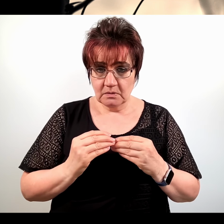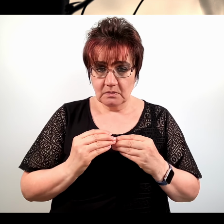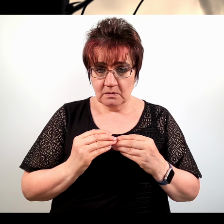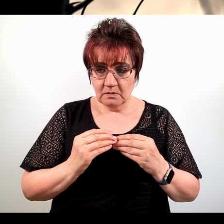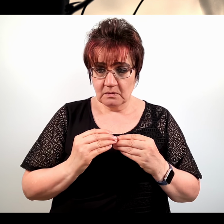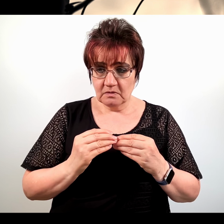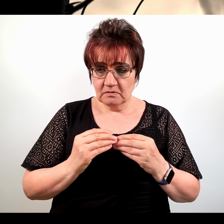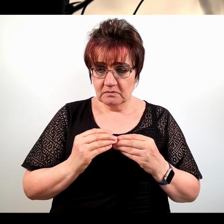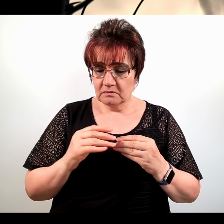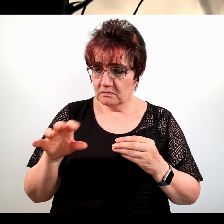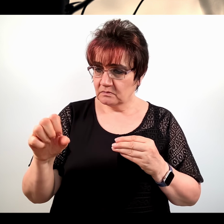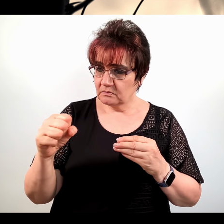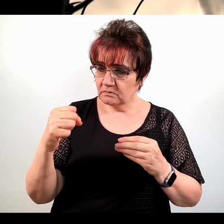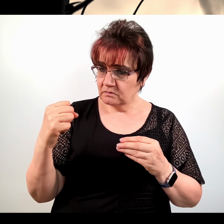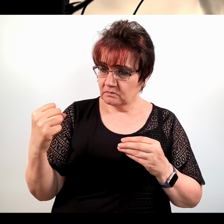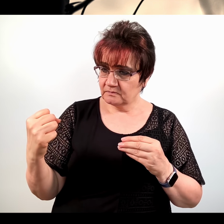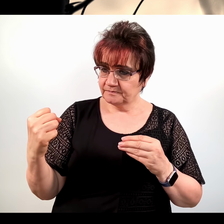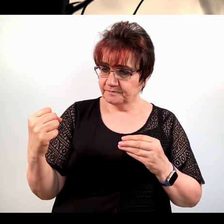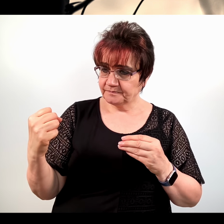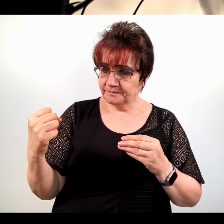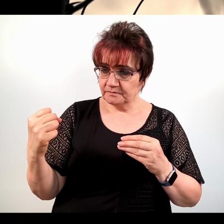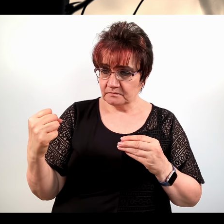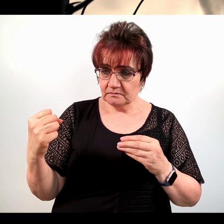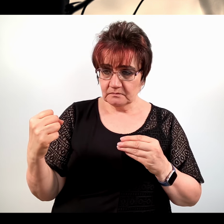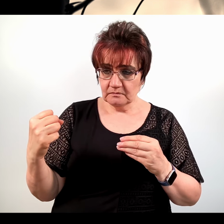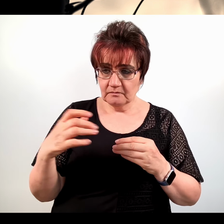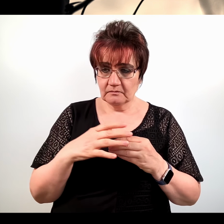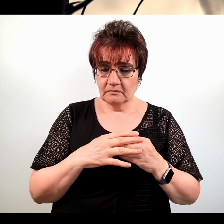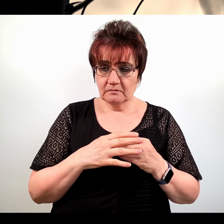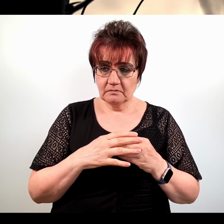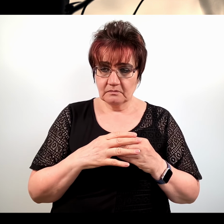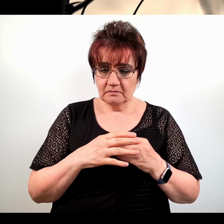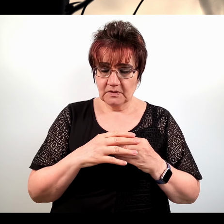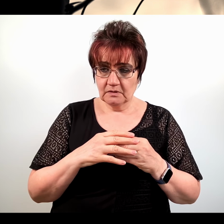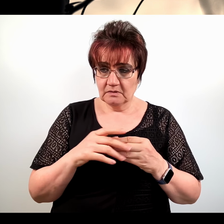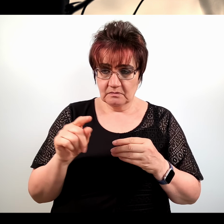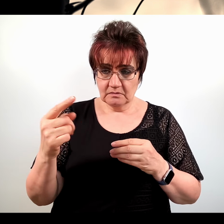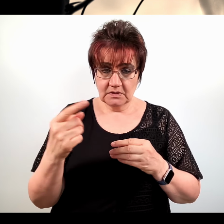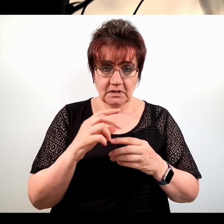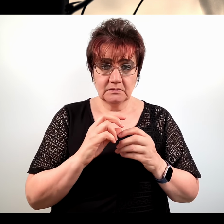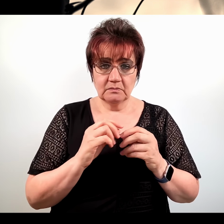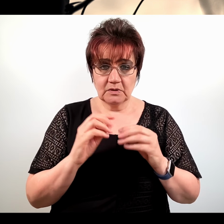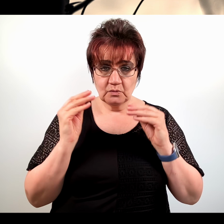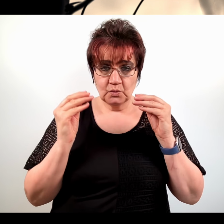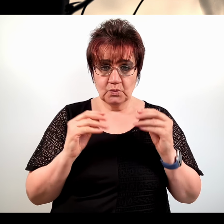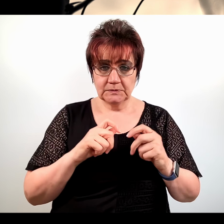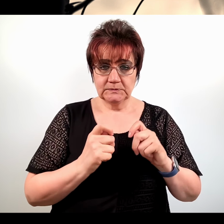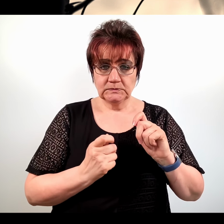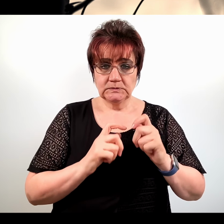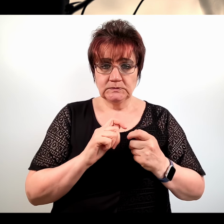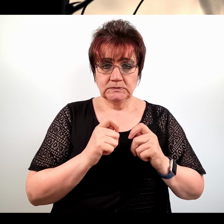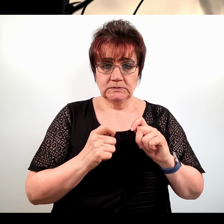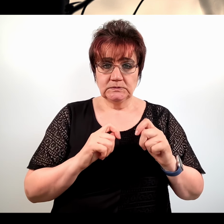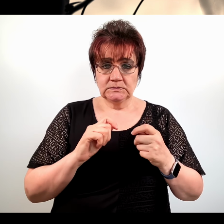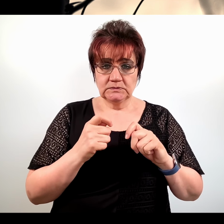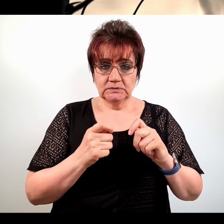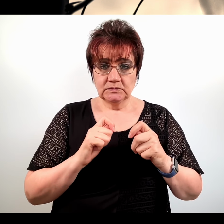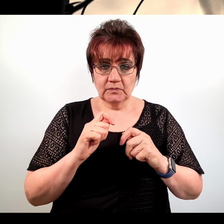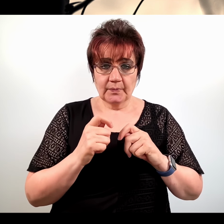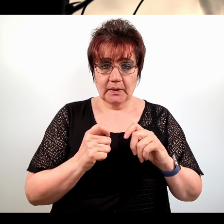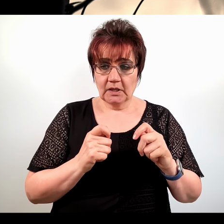als der Bauer die Tür aufmachte, drehte ihn verlegen in seinen Händen und fing an zu sprechen.